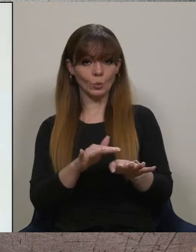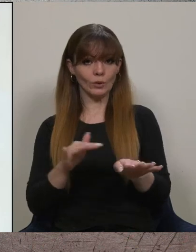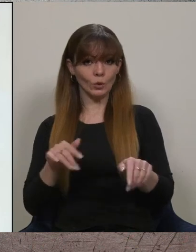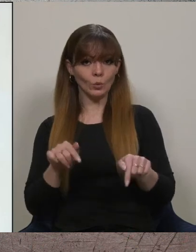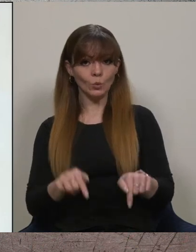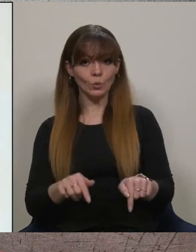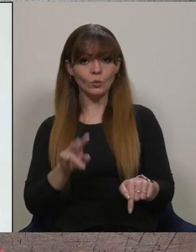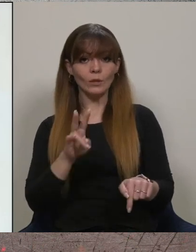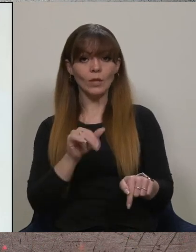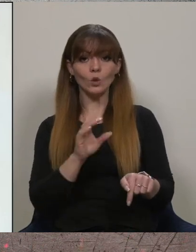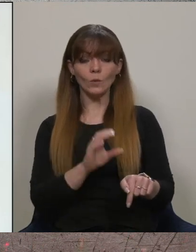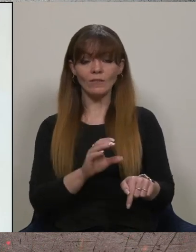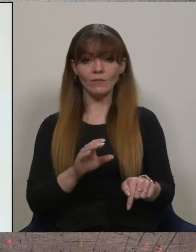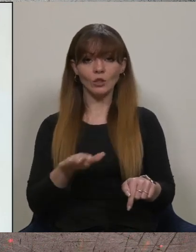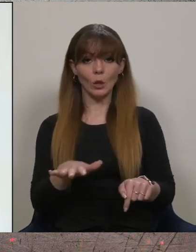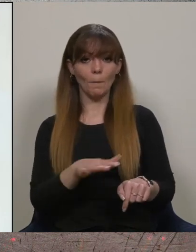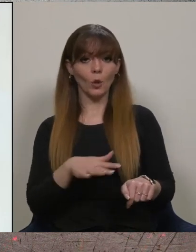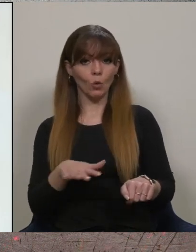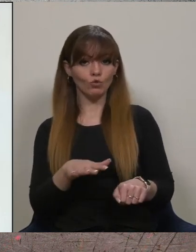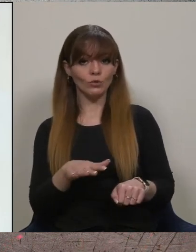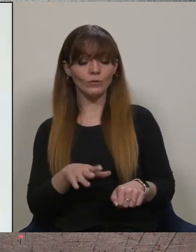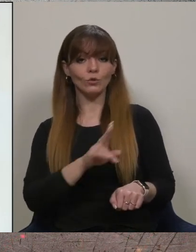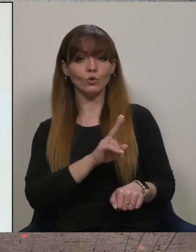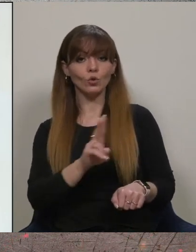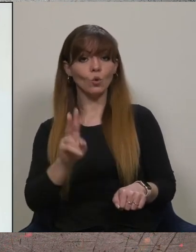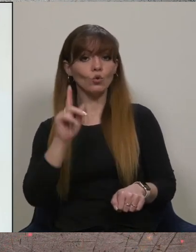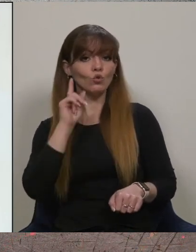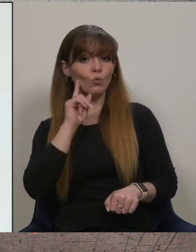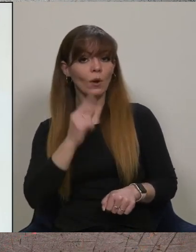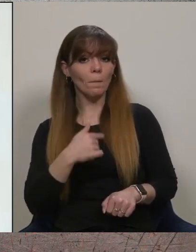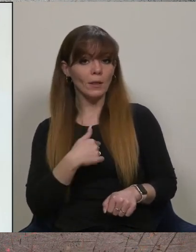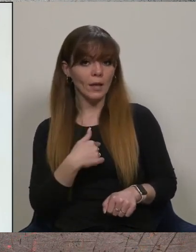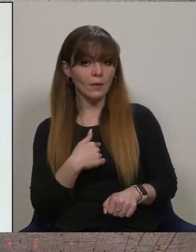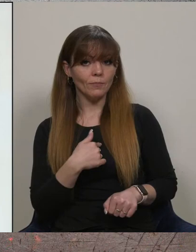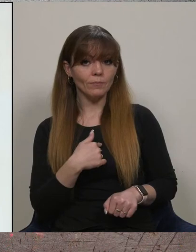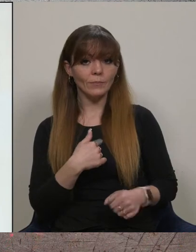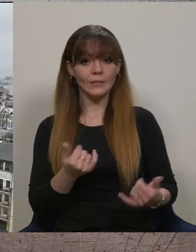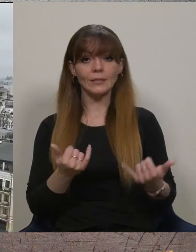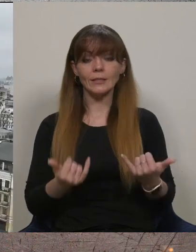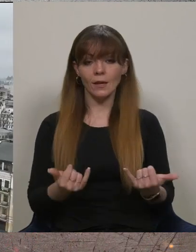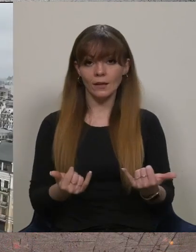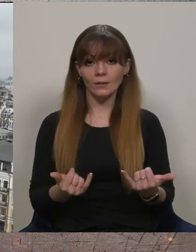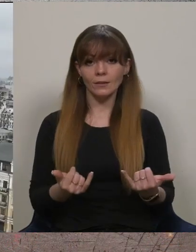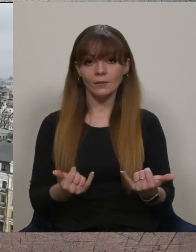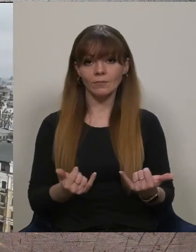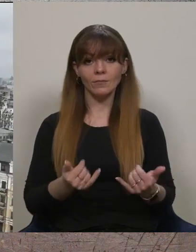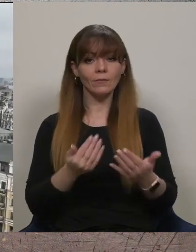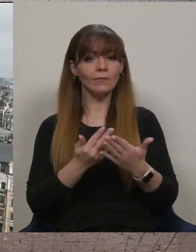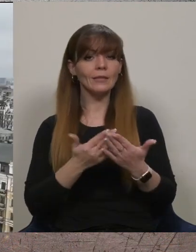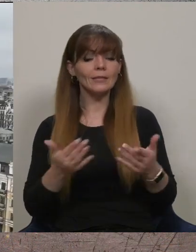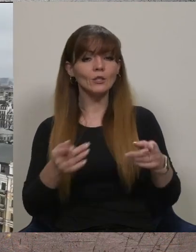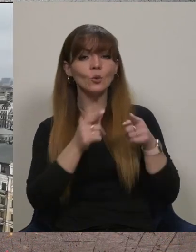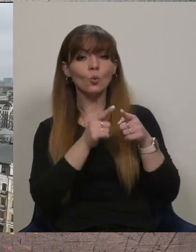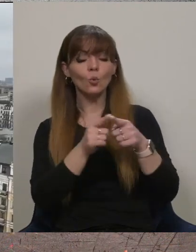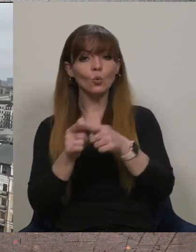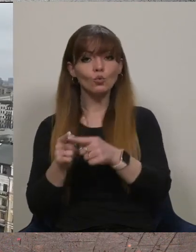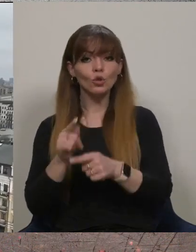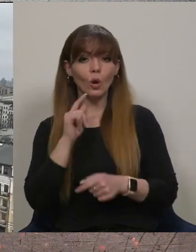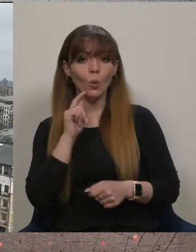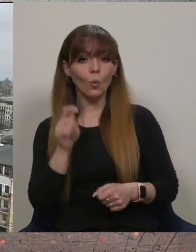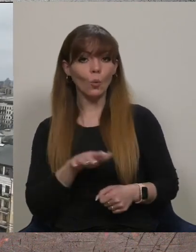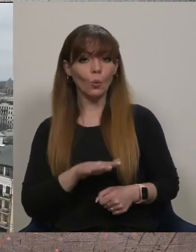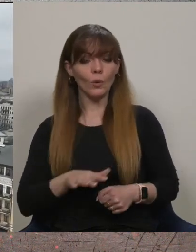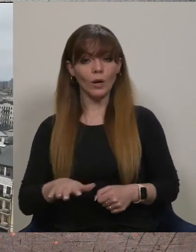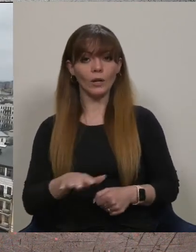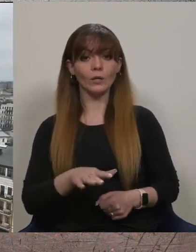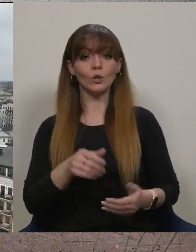на Софійській площі, хто чує мене зараз в різних куточках України,